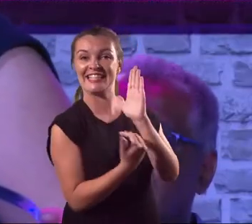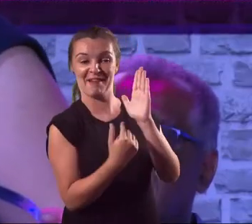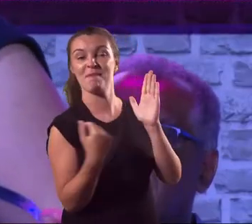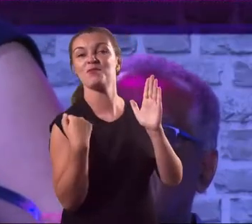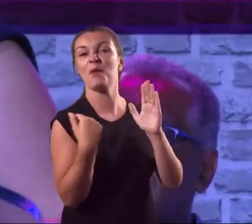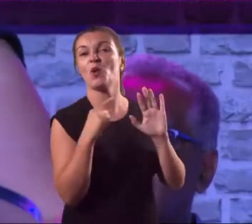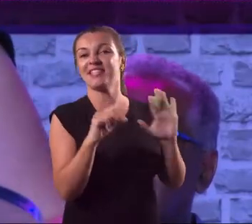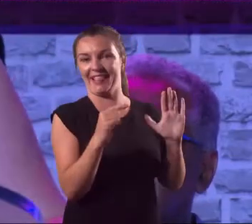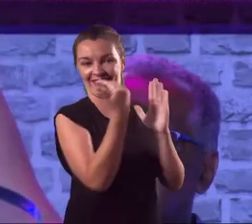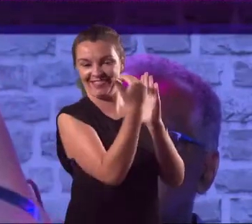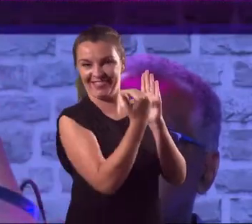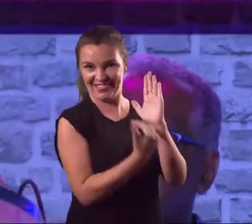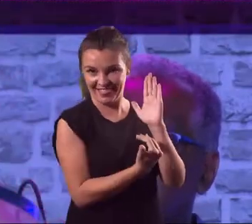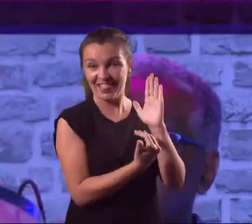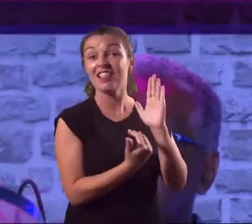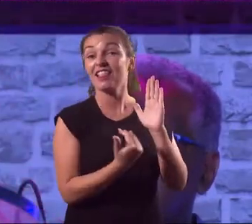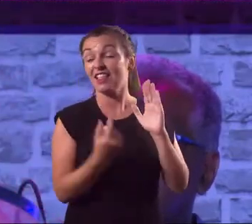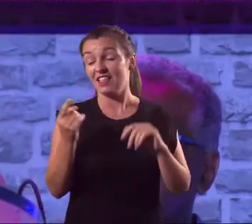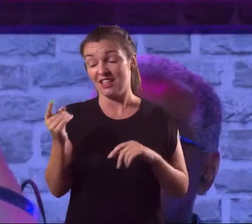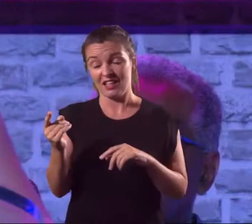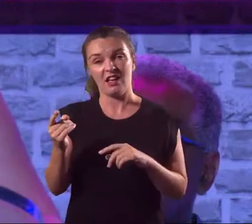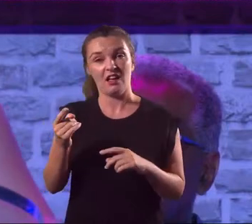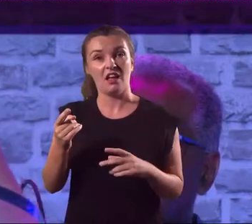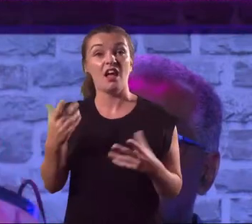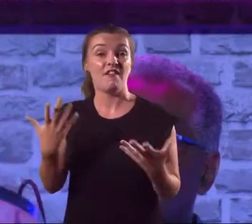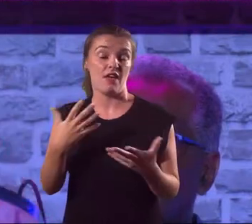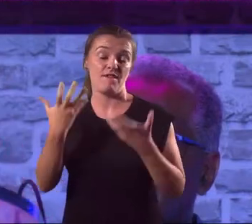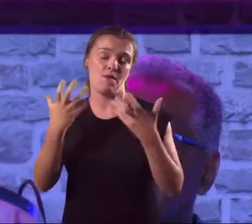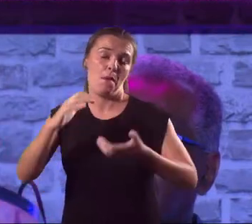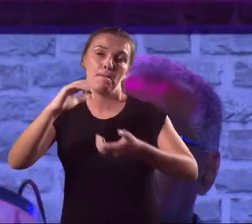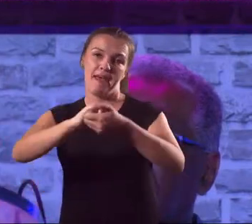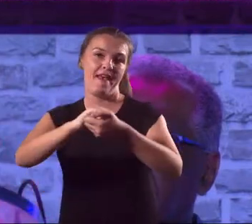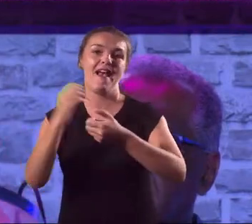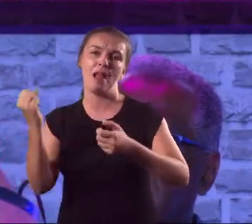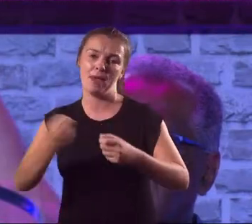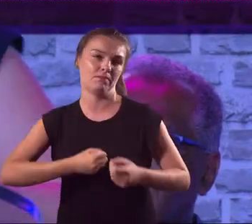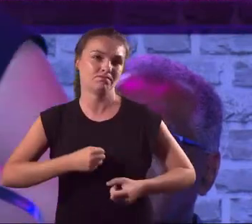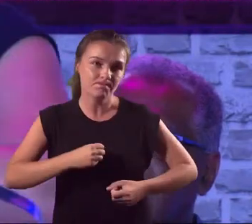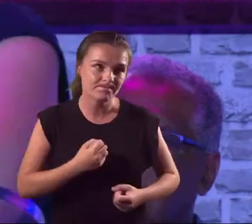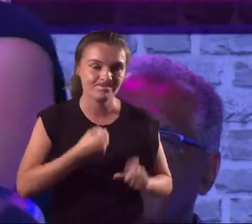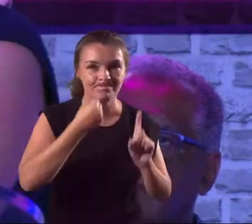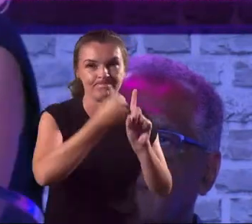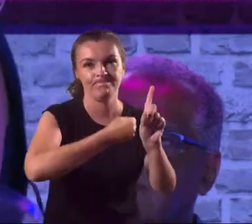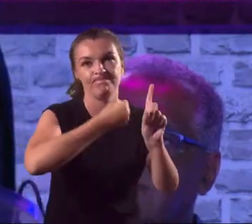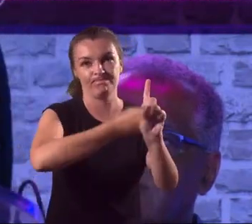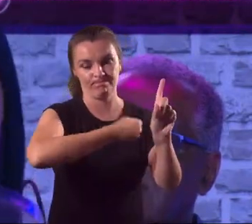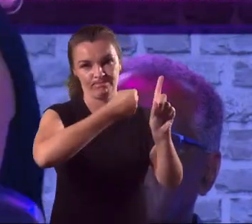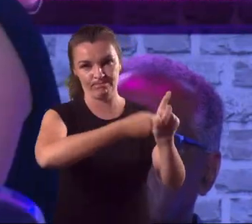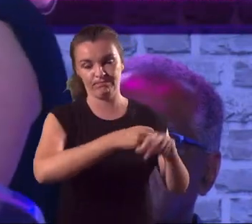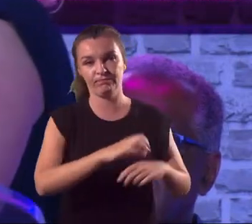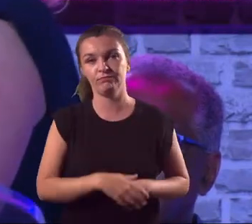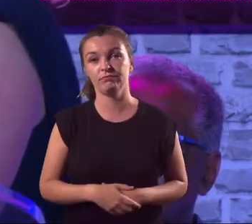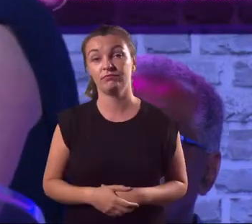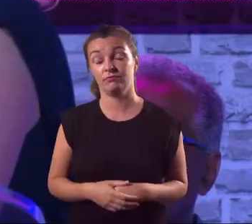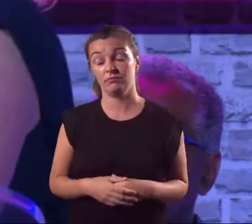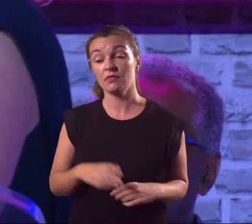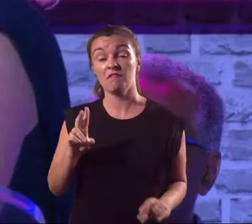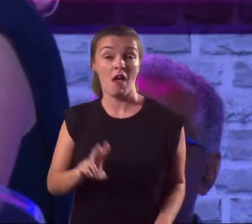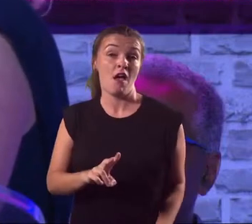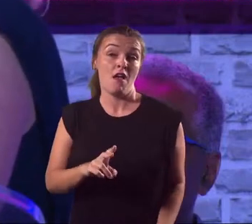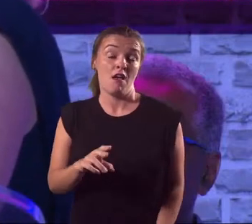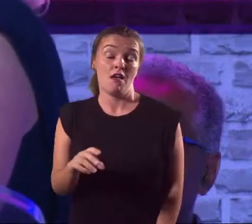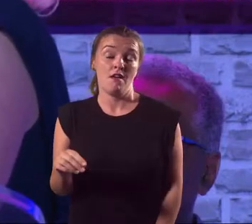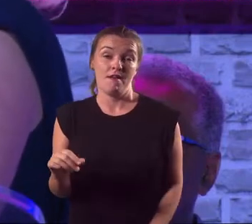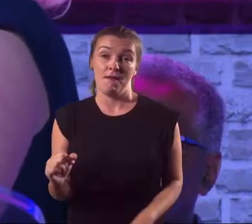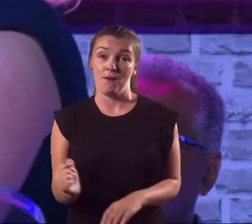notre liste pour justement continuer à porter la voix de la paix. Et je le dis avec d'autant plus d'émotion que